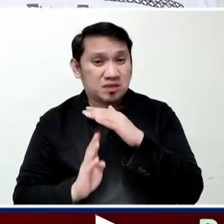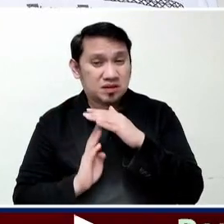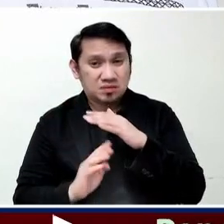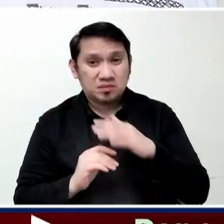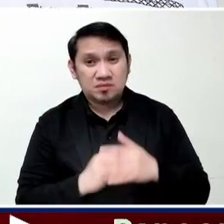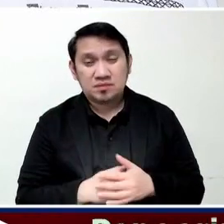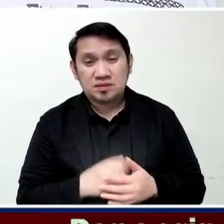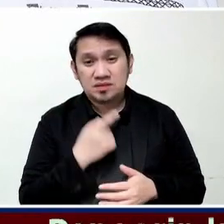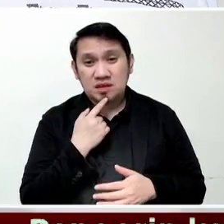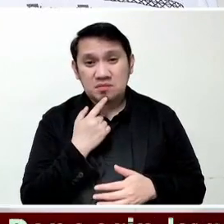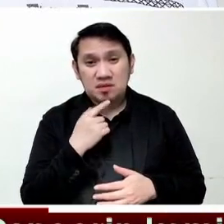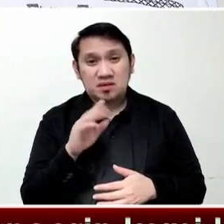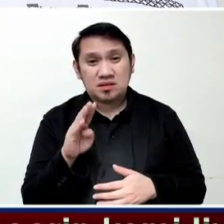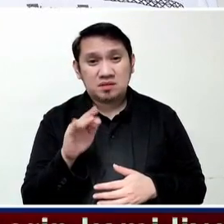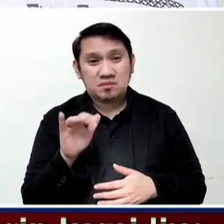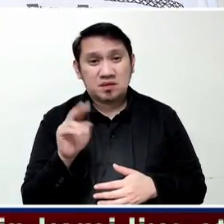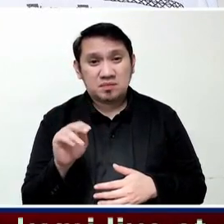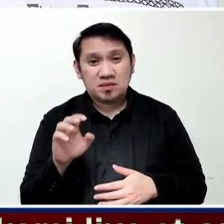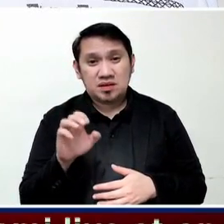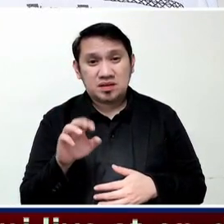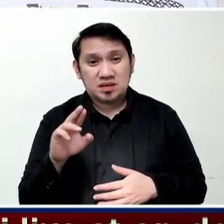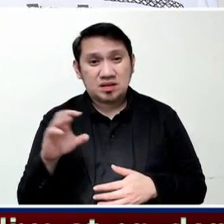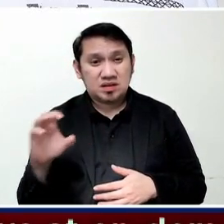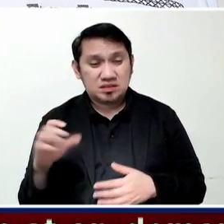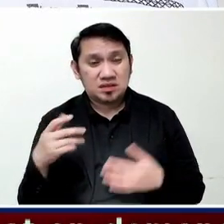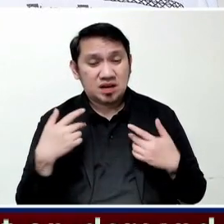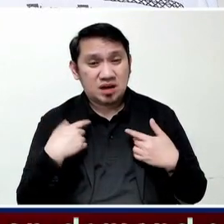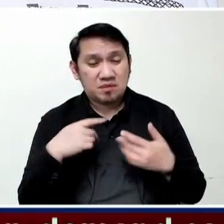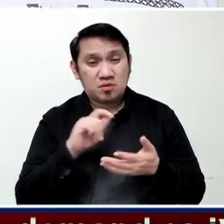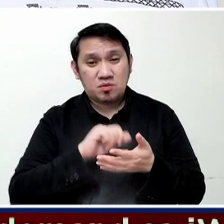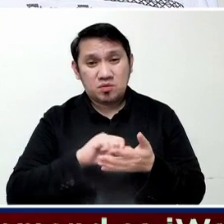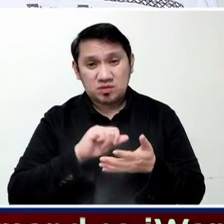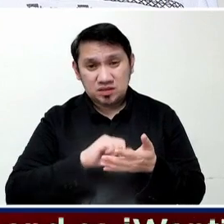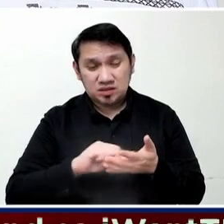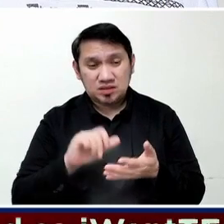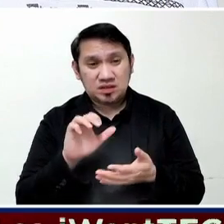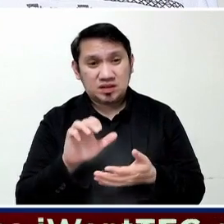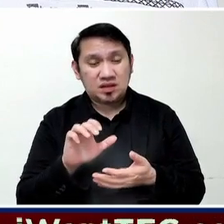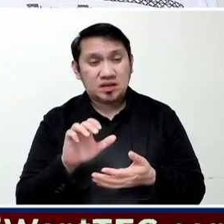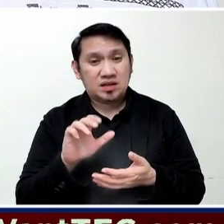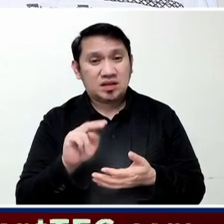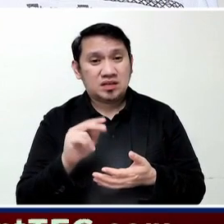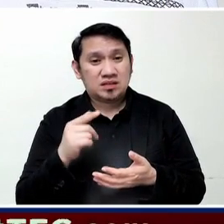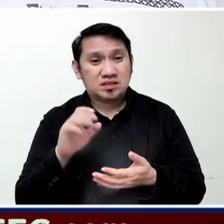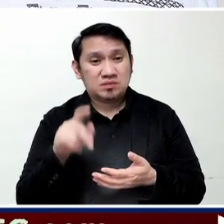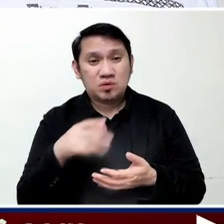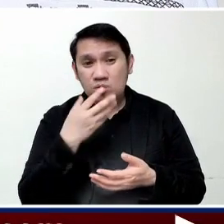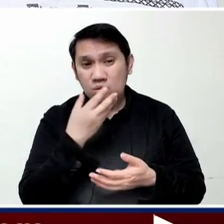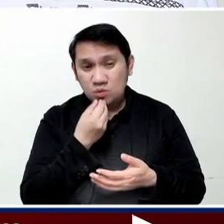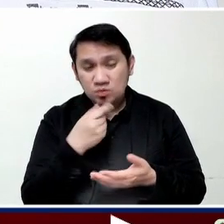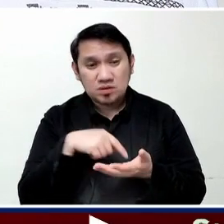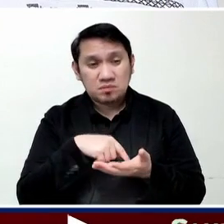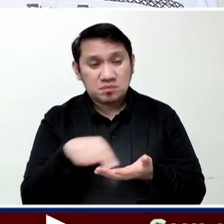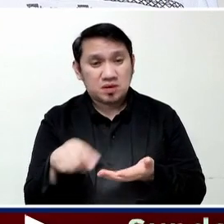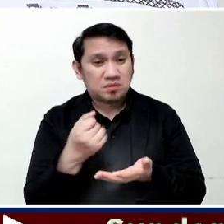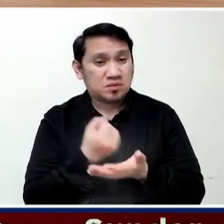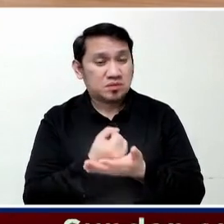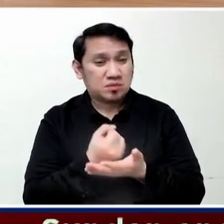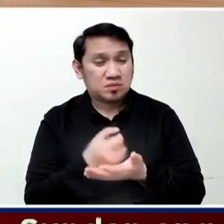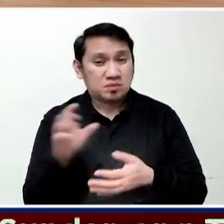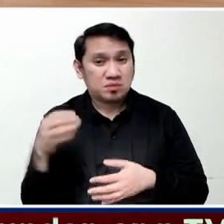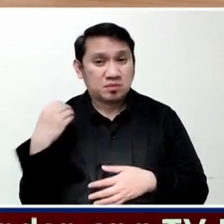ng bayan muna, bilisan ng ERC ang paglabas ng audit ng NGCP dahil taong bayan ang nagbabayad sa sweldo ng mga opisyal